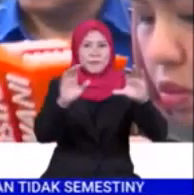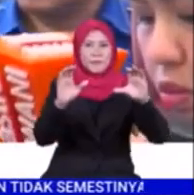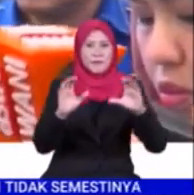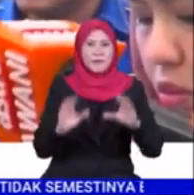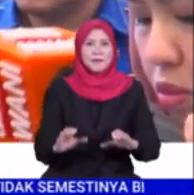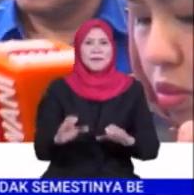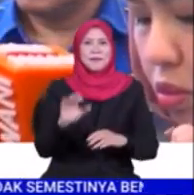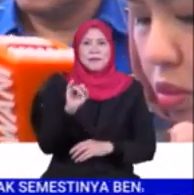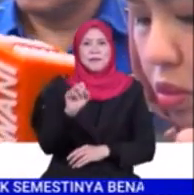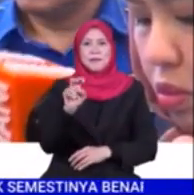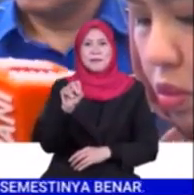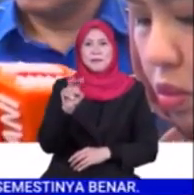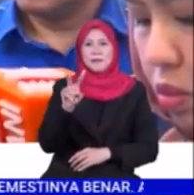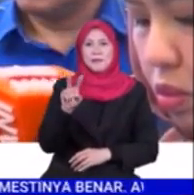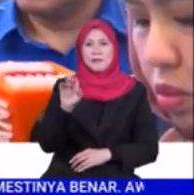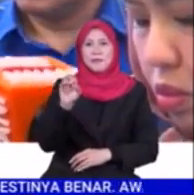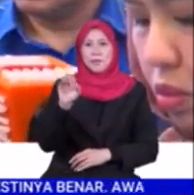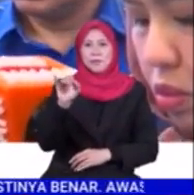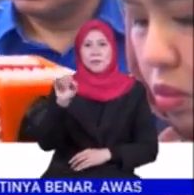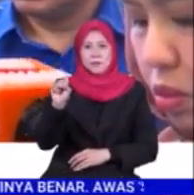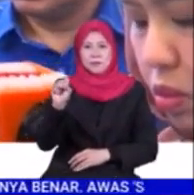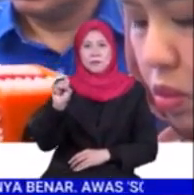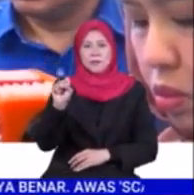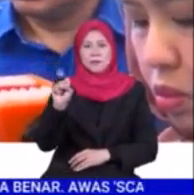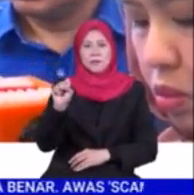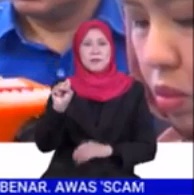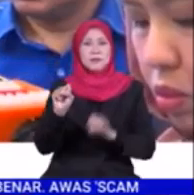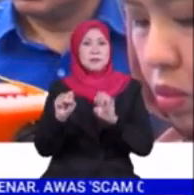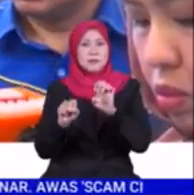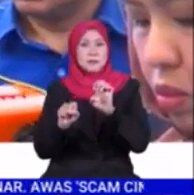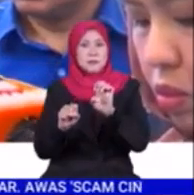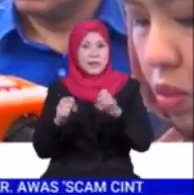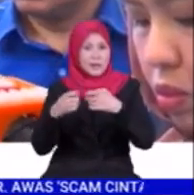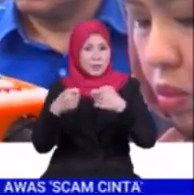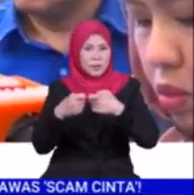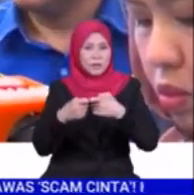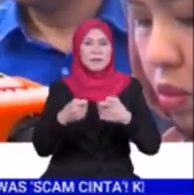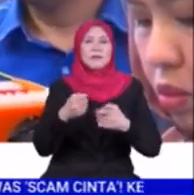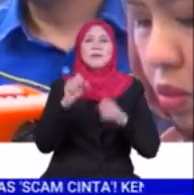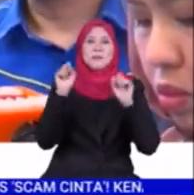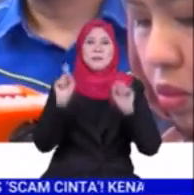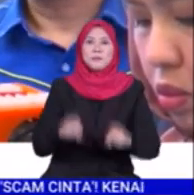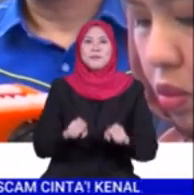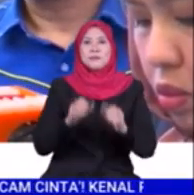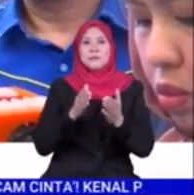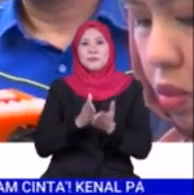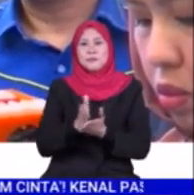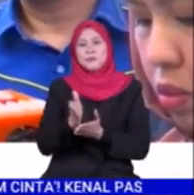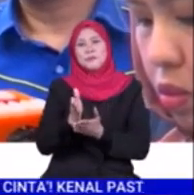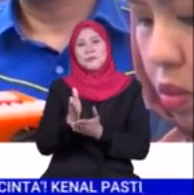kaedah invoice elektronik bagi memastikan ketelusan